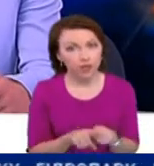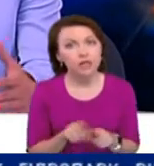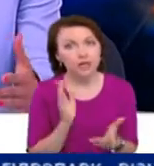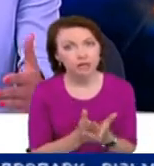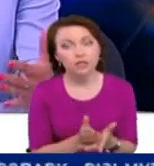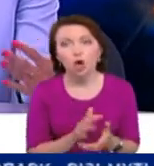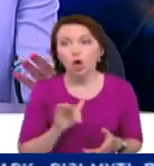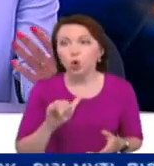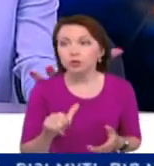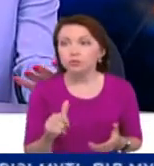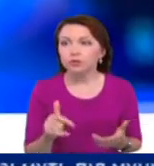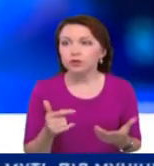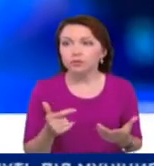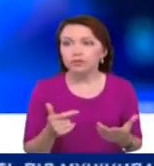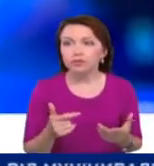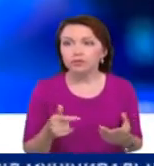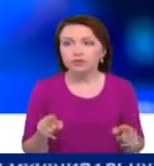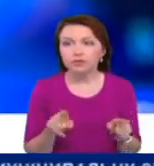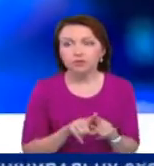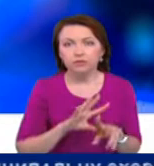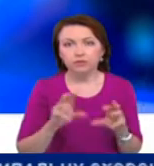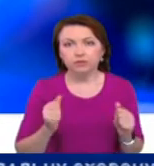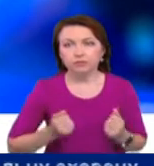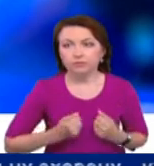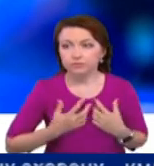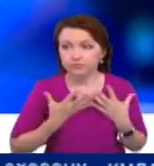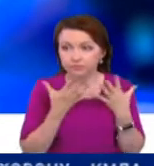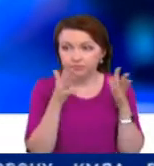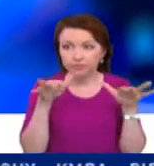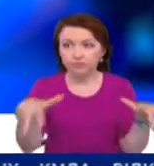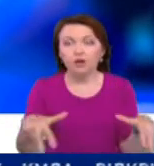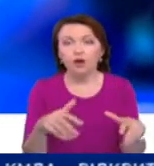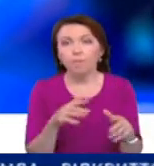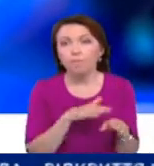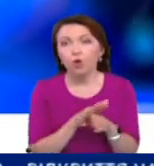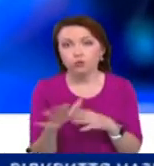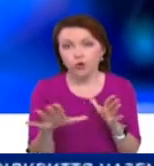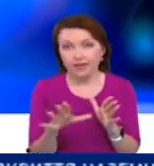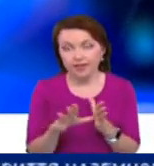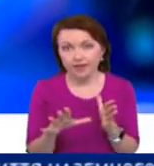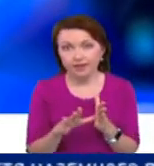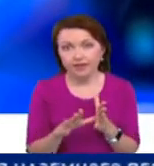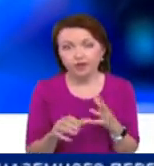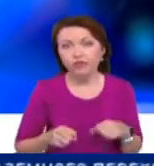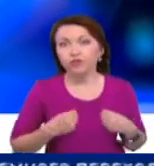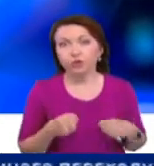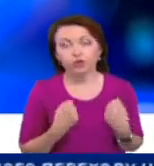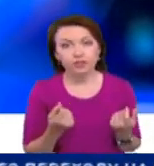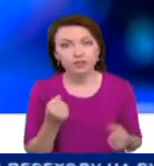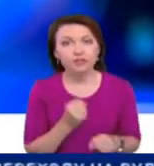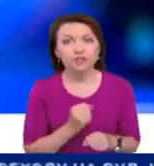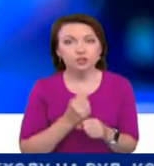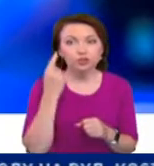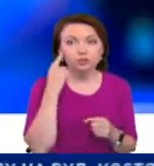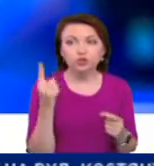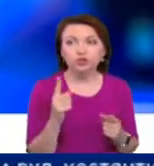что у тебя, ну, скажем так, у нас есть такое выражение «прет». У тебя полно энергии, тебе хочется, ты рвешься, ты делаешь, ты думаешь,